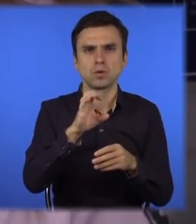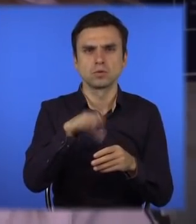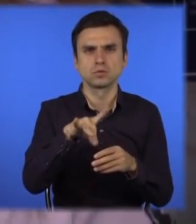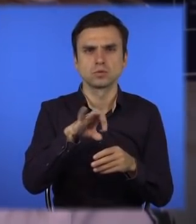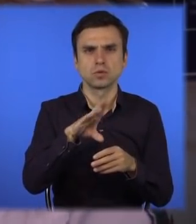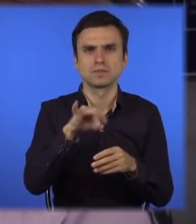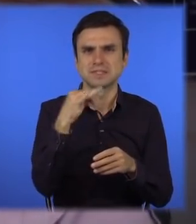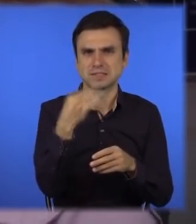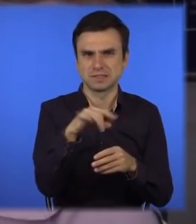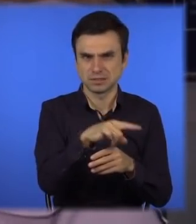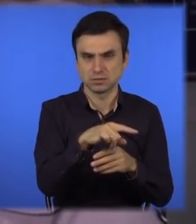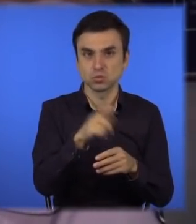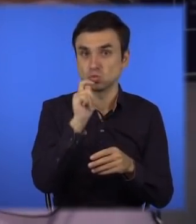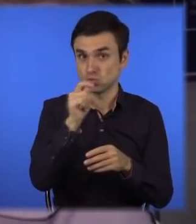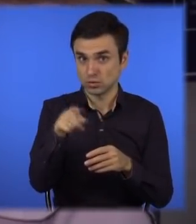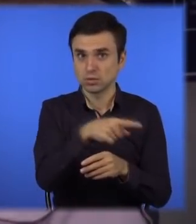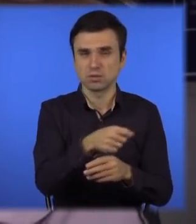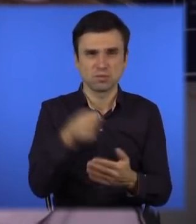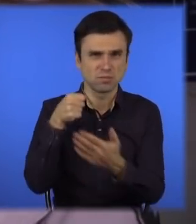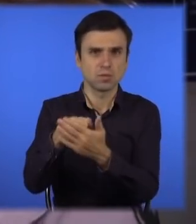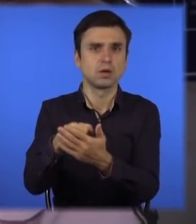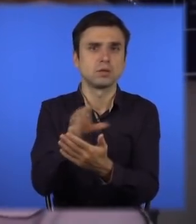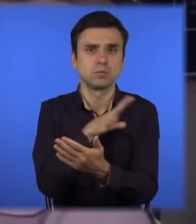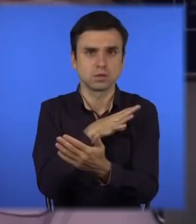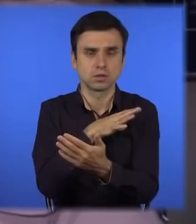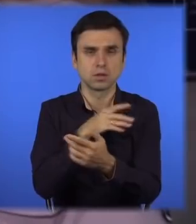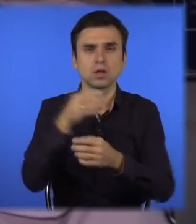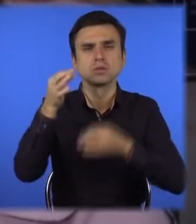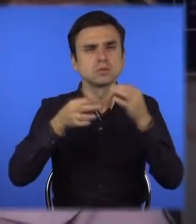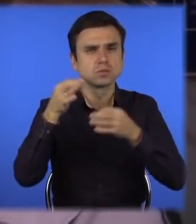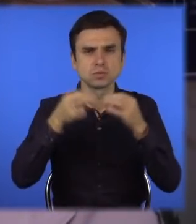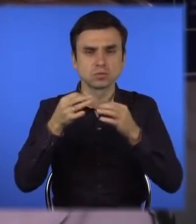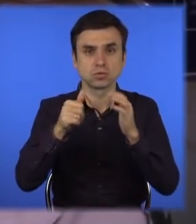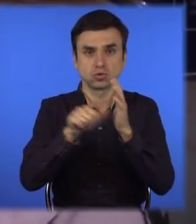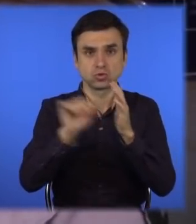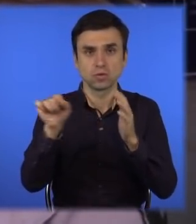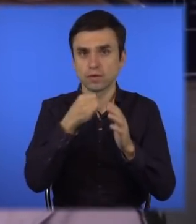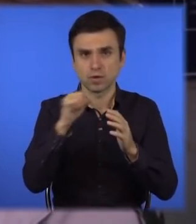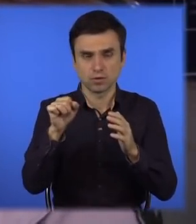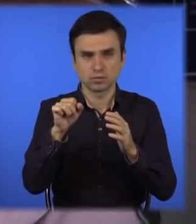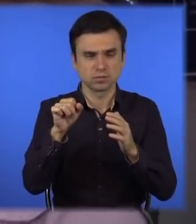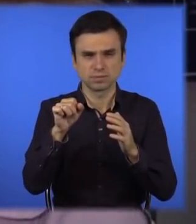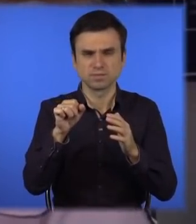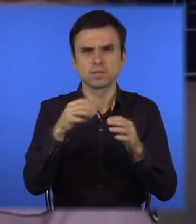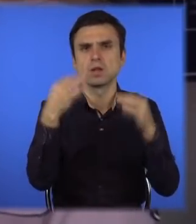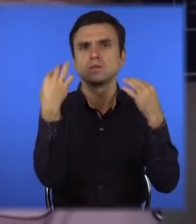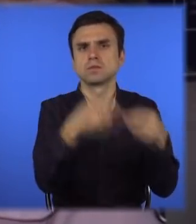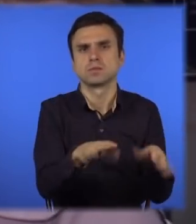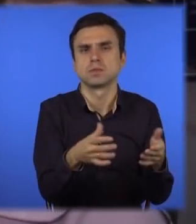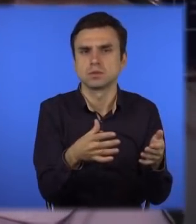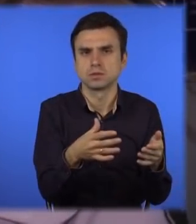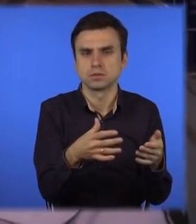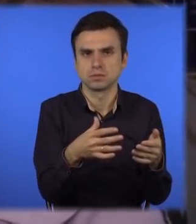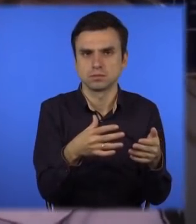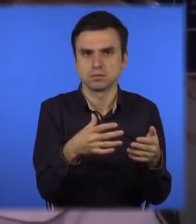судово-медичної експертизи з метою встановлення причин смерті. Наразі вказаний факт зареєстровано у порядку, передбаченим чинним законодавством. Внесено відомості